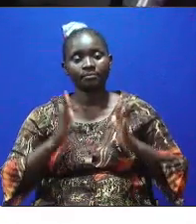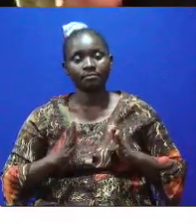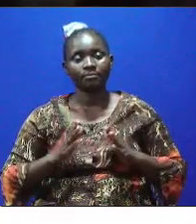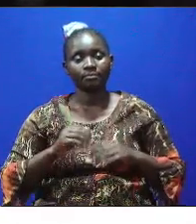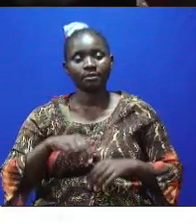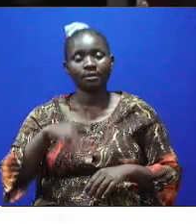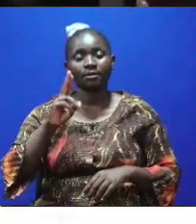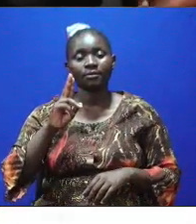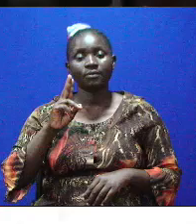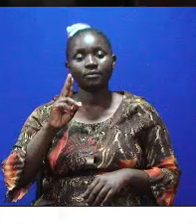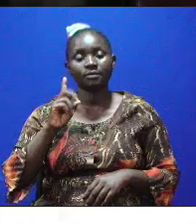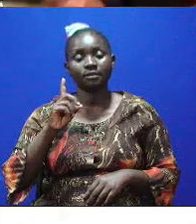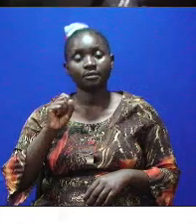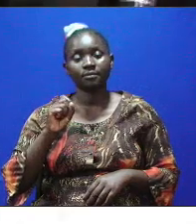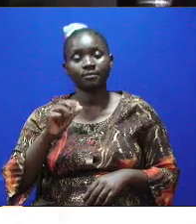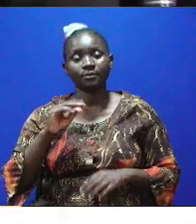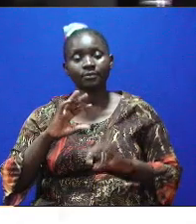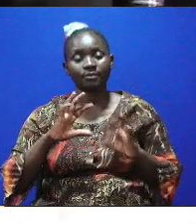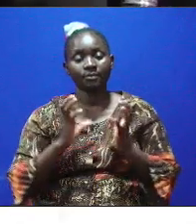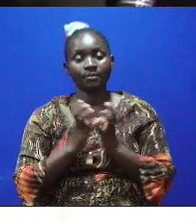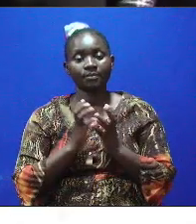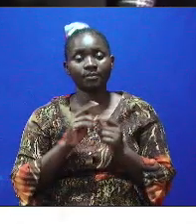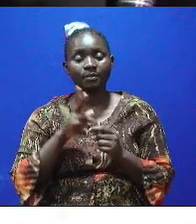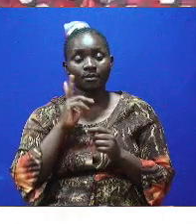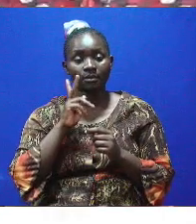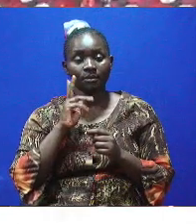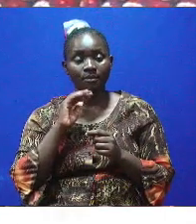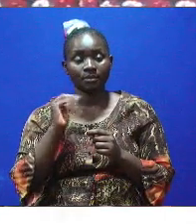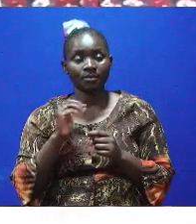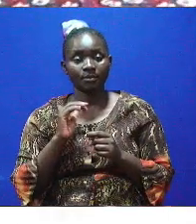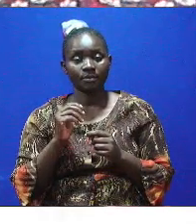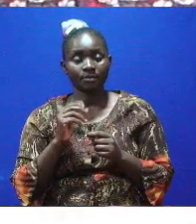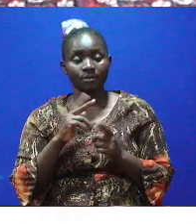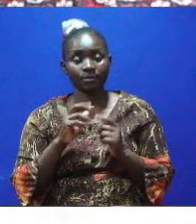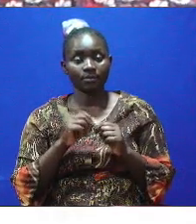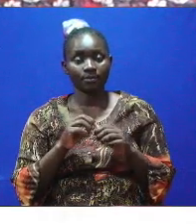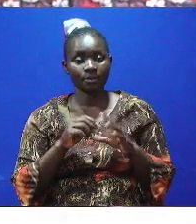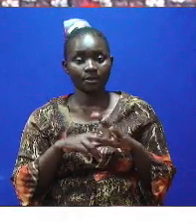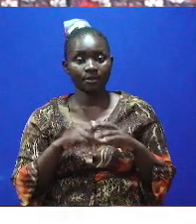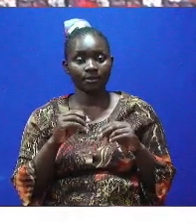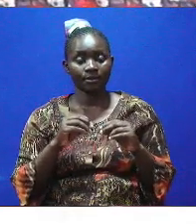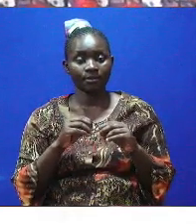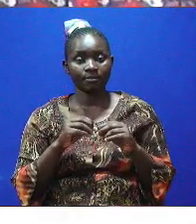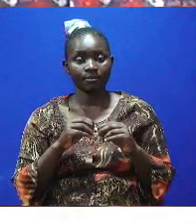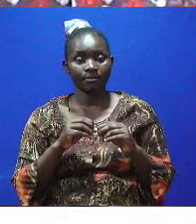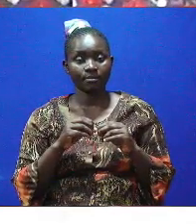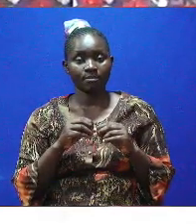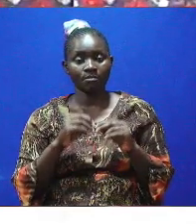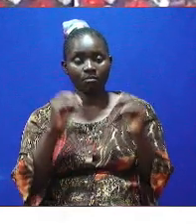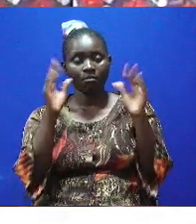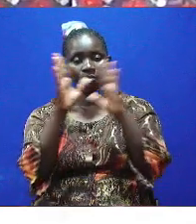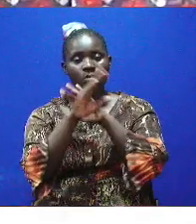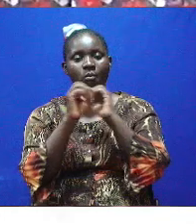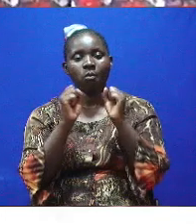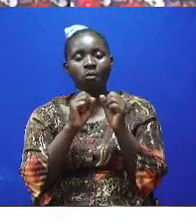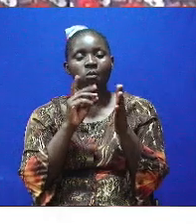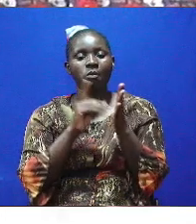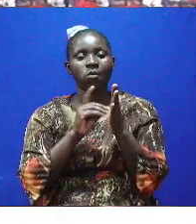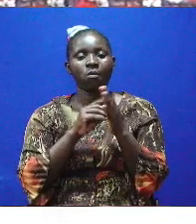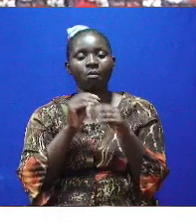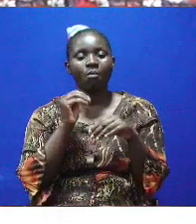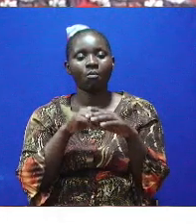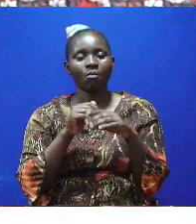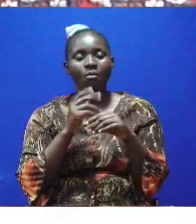Nyamwange bune kyama ase county ya Kisi ni go babwa teganga yo kuligerio murai wense William Ruto chikura chinyinge